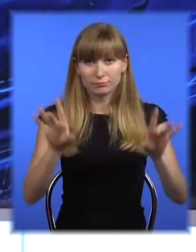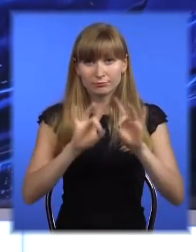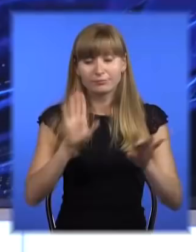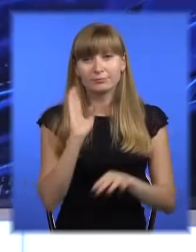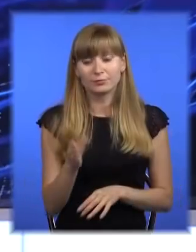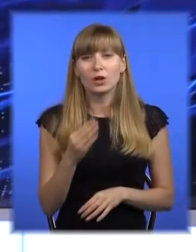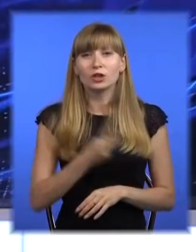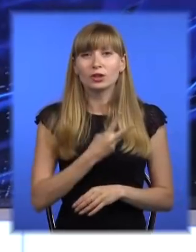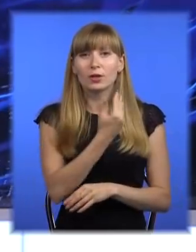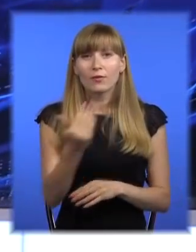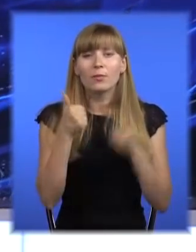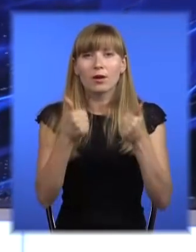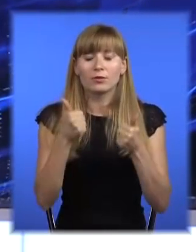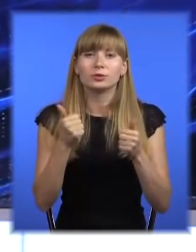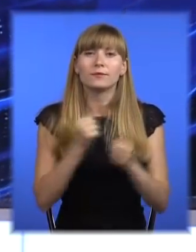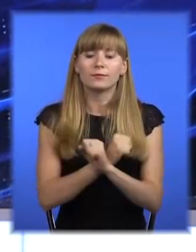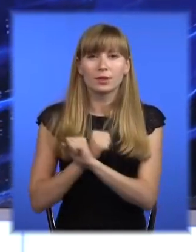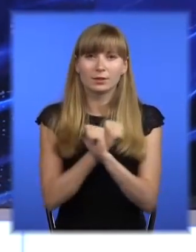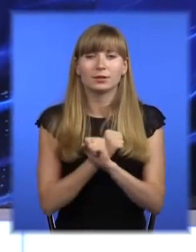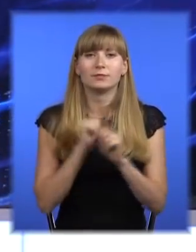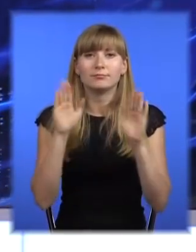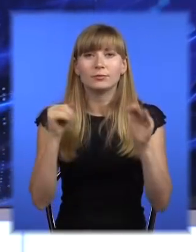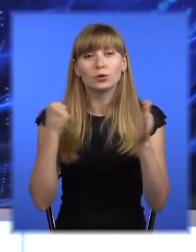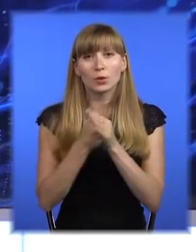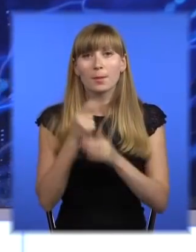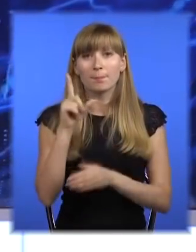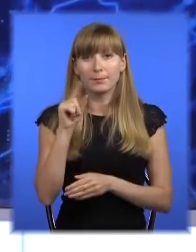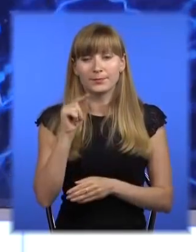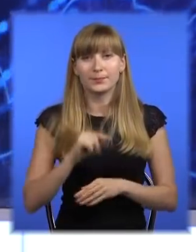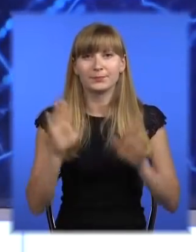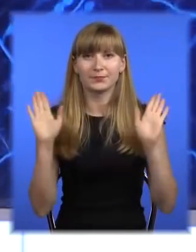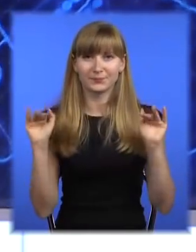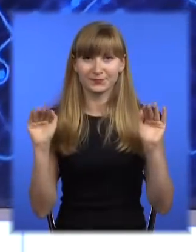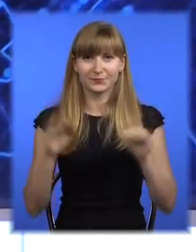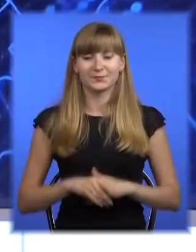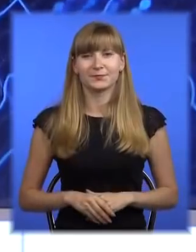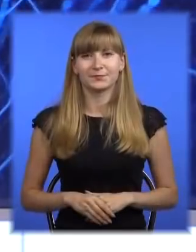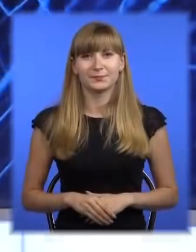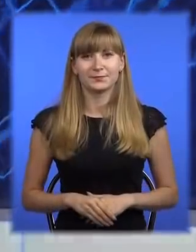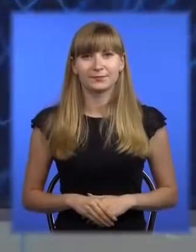гарних вихідних прощаюся до понеділка. Приємного відпочинку і до зустрічі в ефірі.